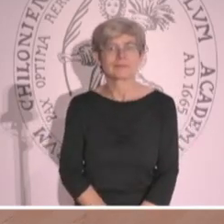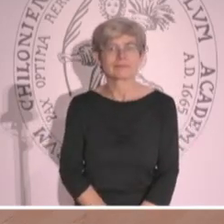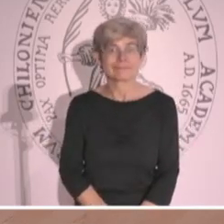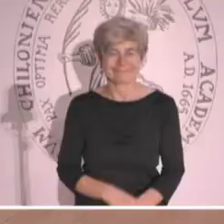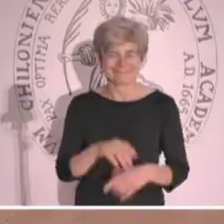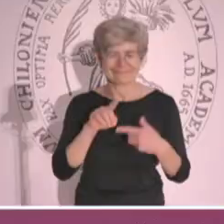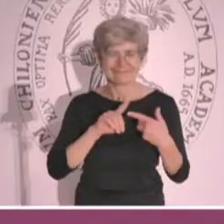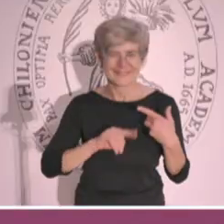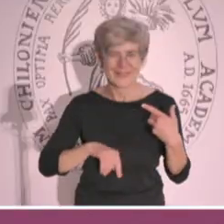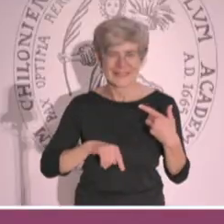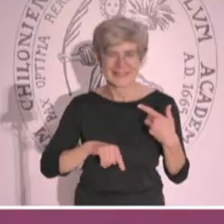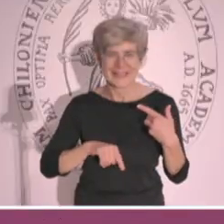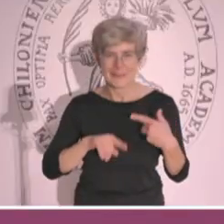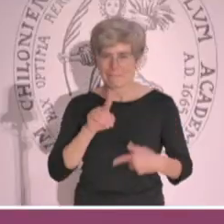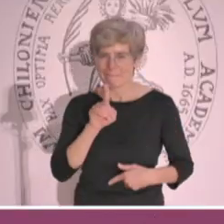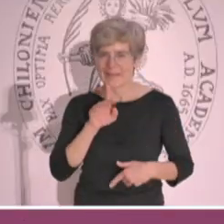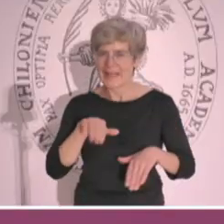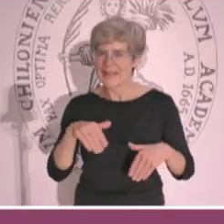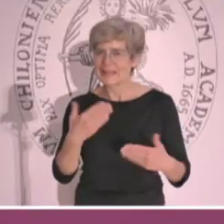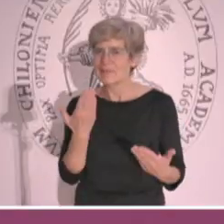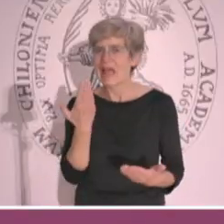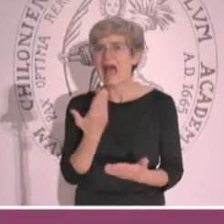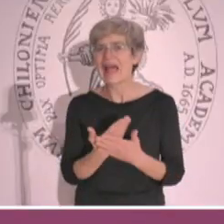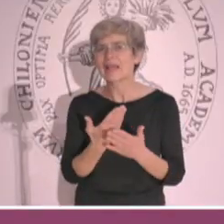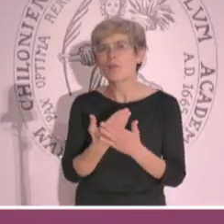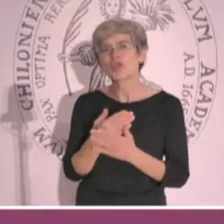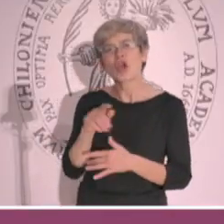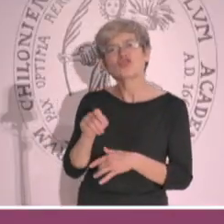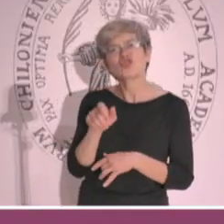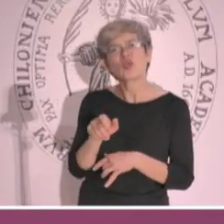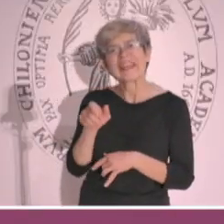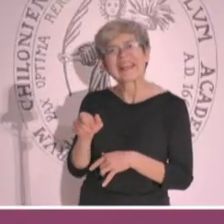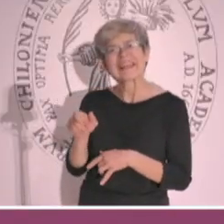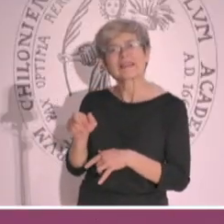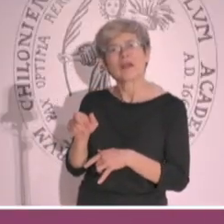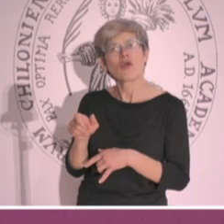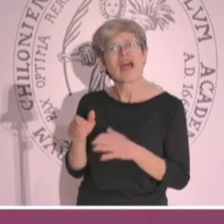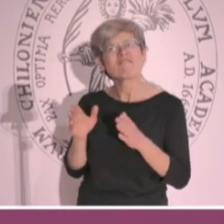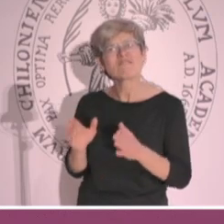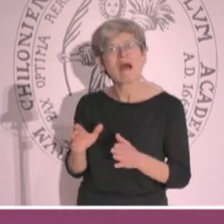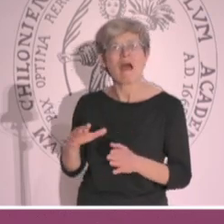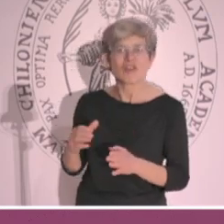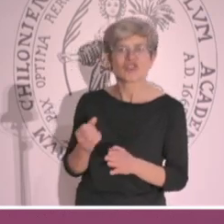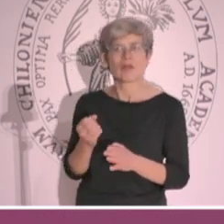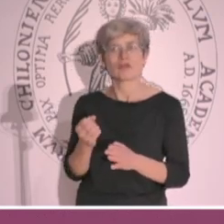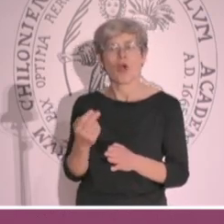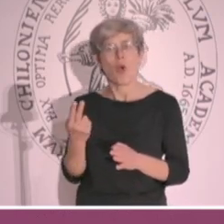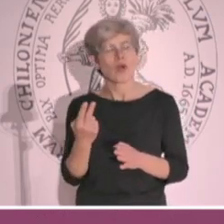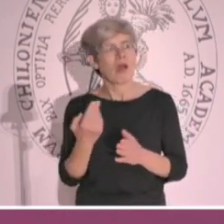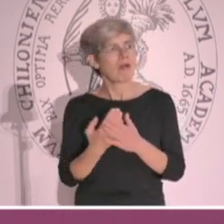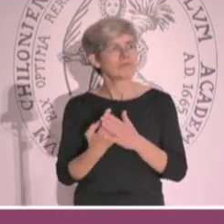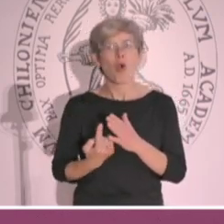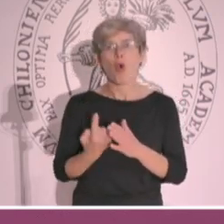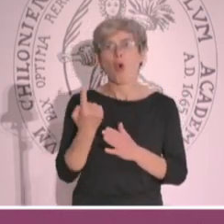Zweitens, nutzen Sie auch die Angebote der Studierenden und der Fachschaften und auch der verschiedenen